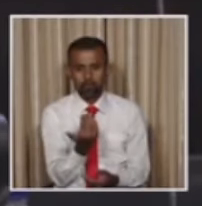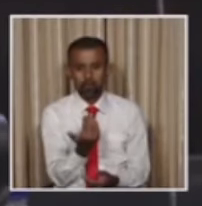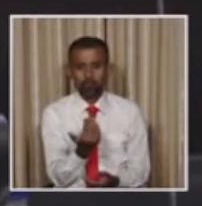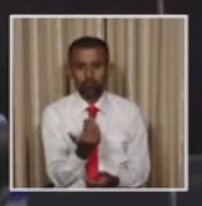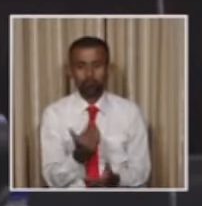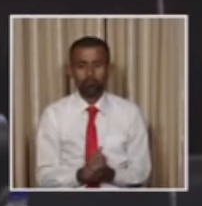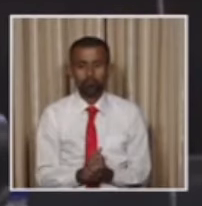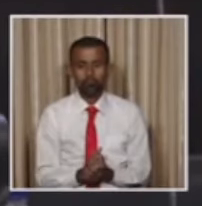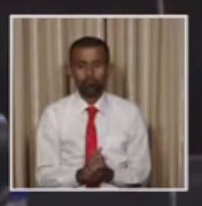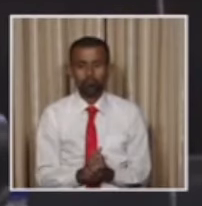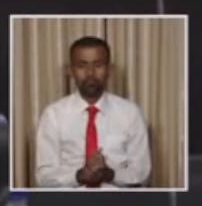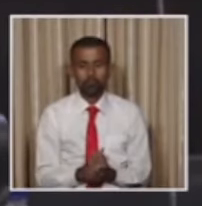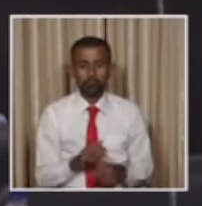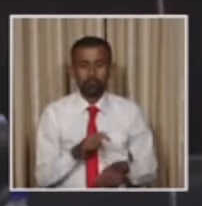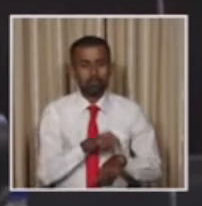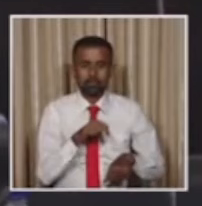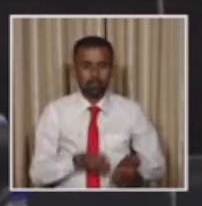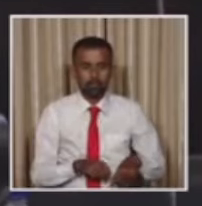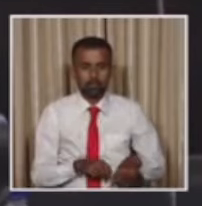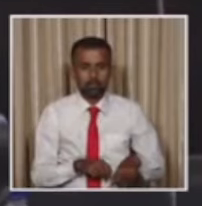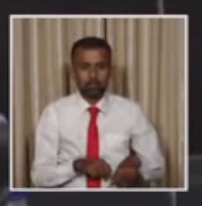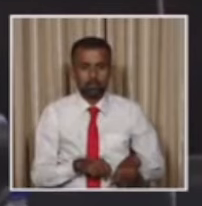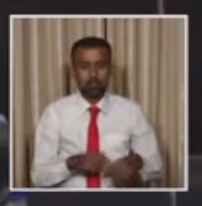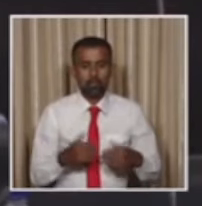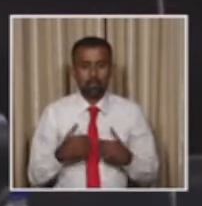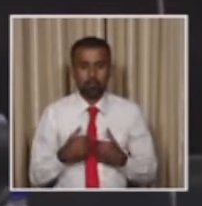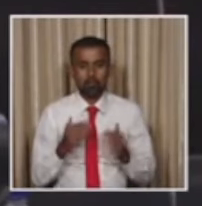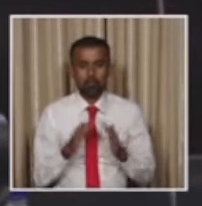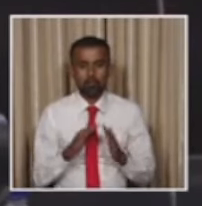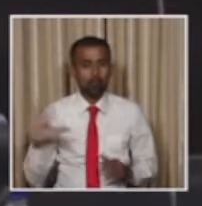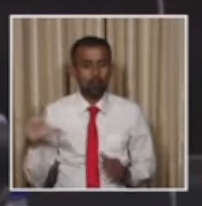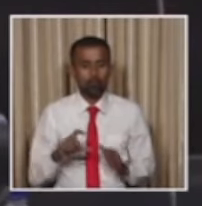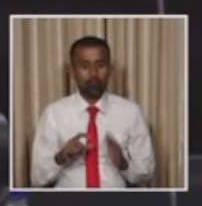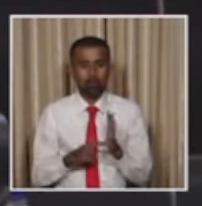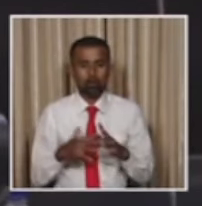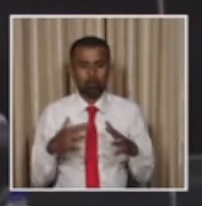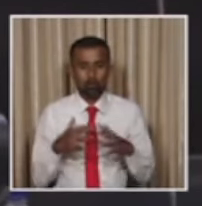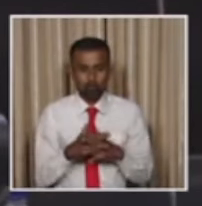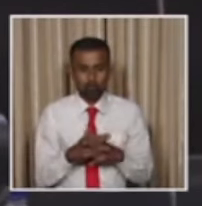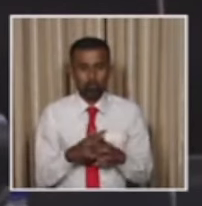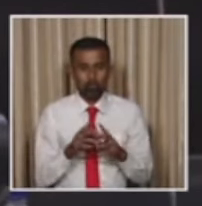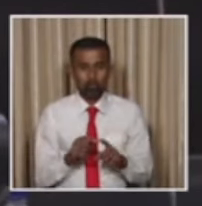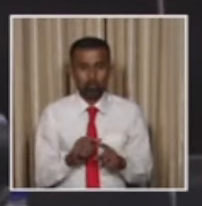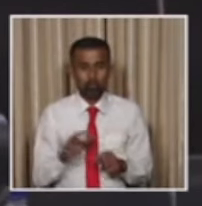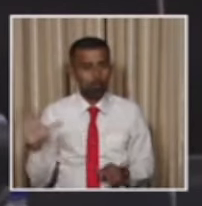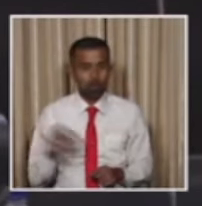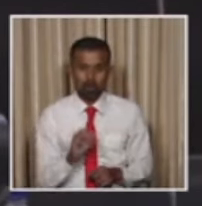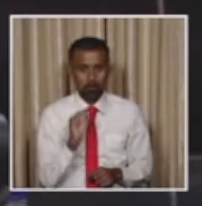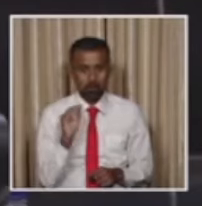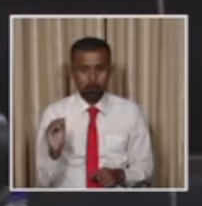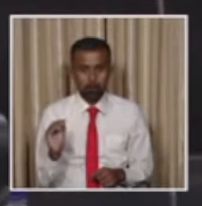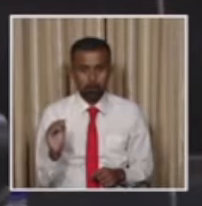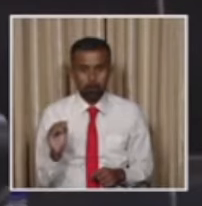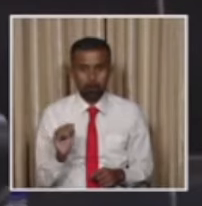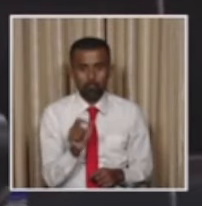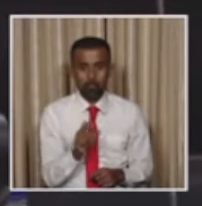තමයි දැන් තියෙන විදියට අපි පරාටේ නීති යටතේ යමක් ඔක්ෂන් කරනවා නම්